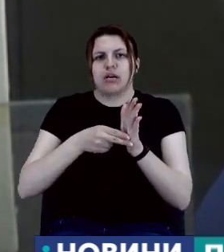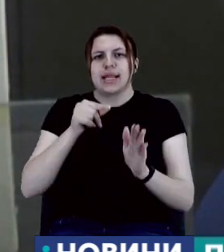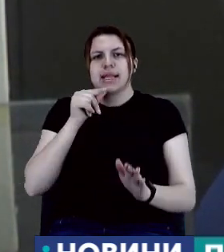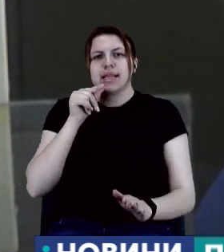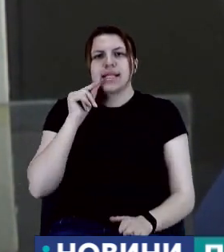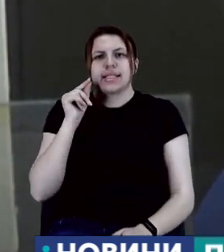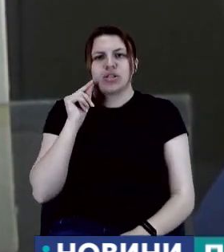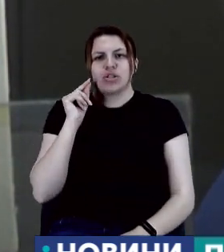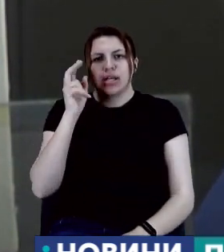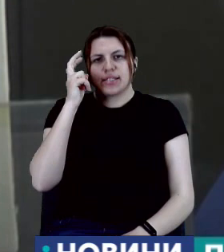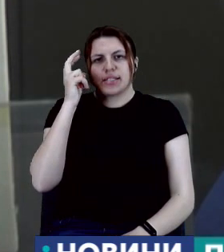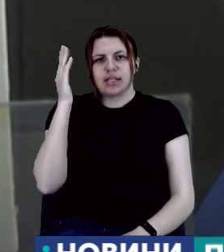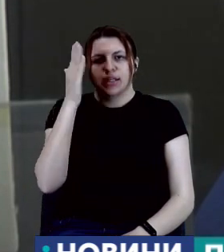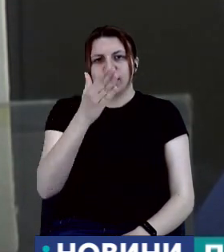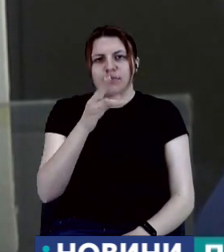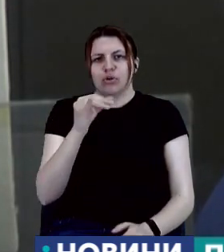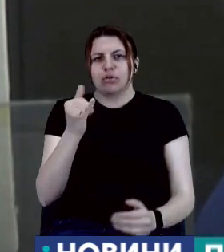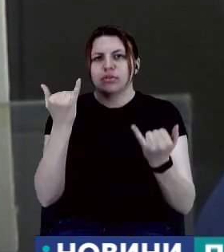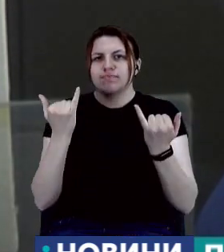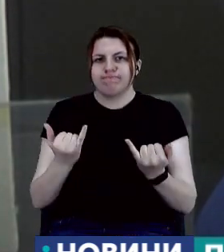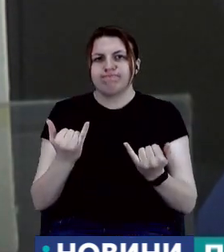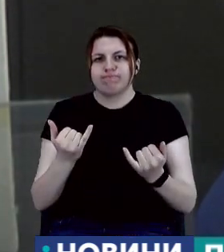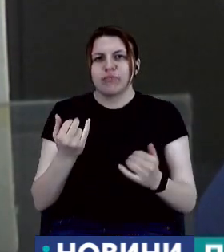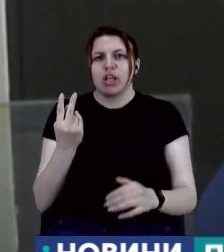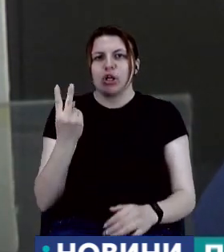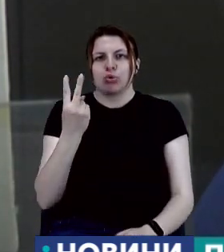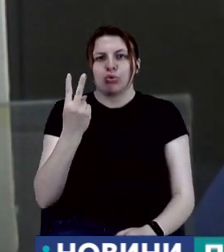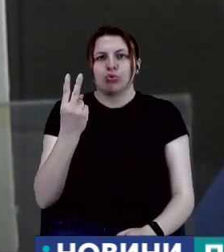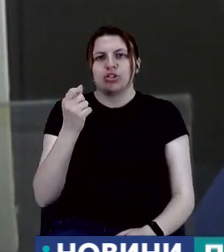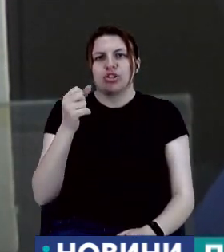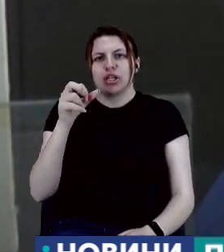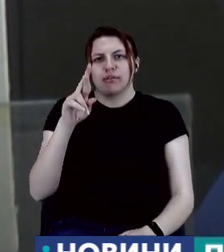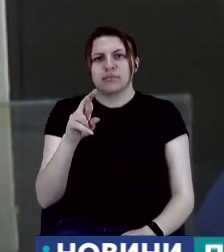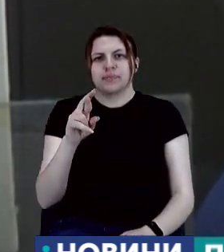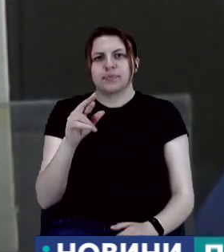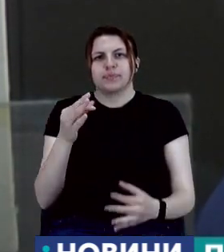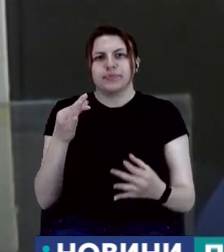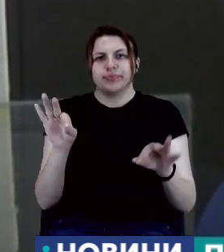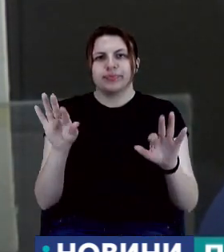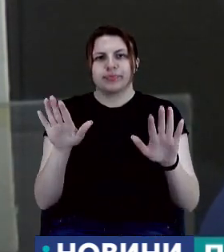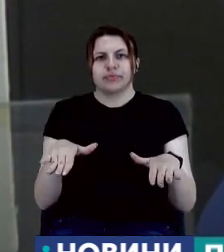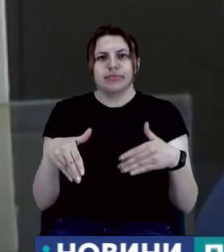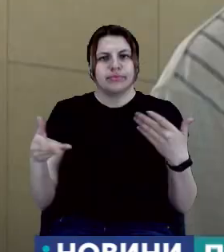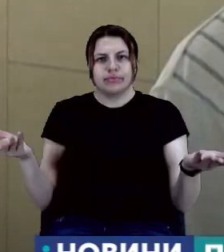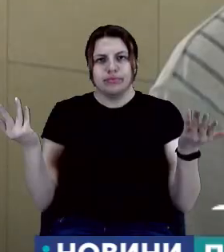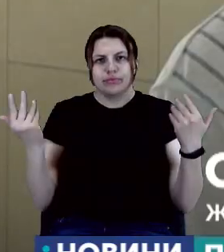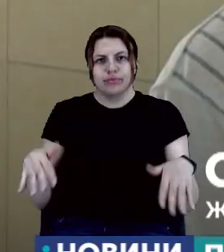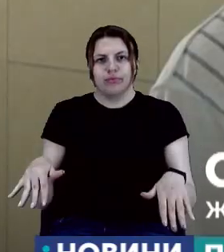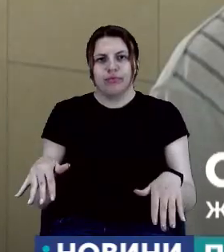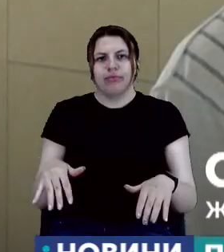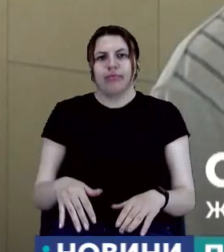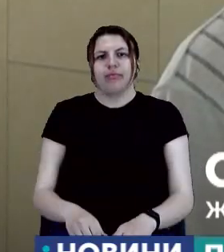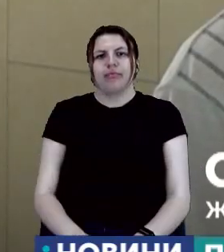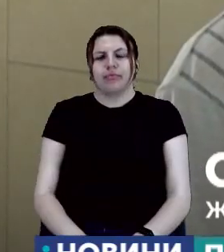Лисичанськ-Київ. Ну, на даний момент, на 2 червня, вільних місць немає вже. А на